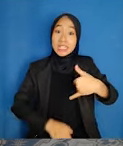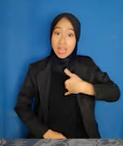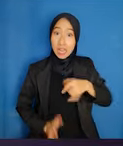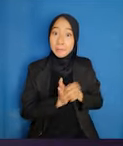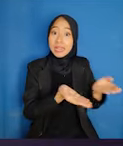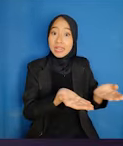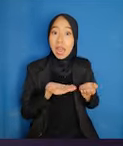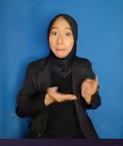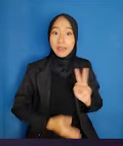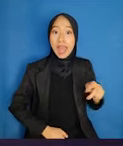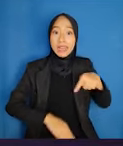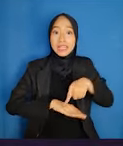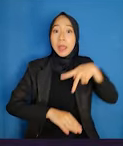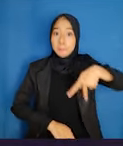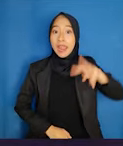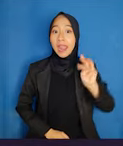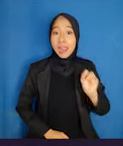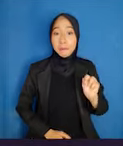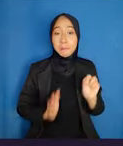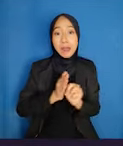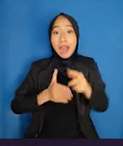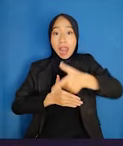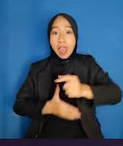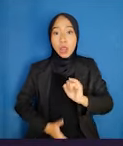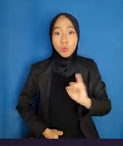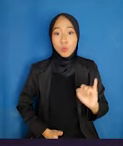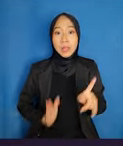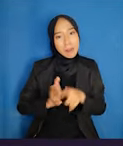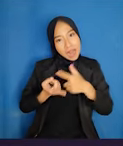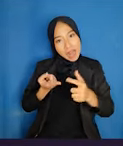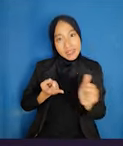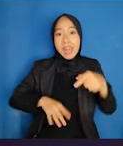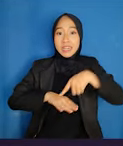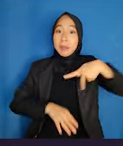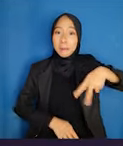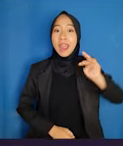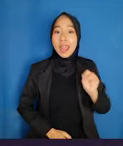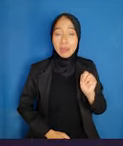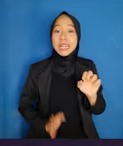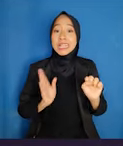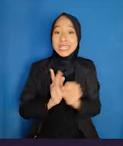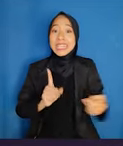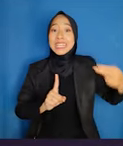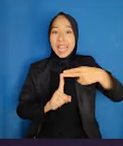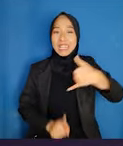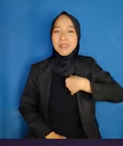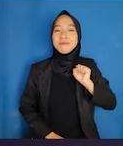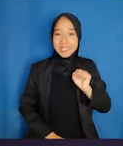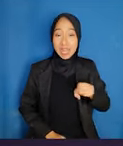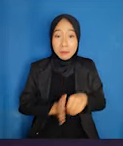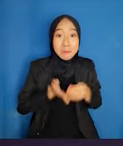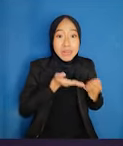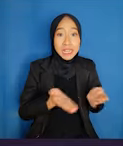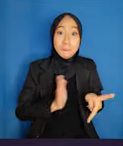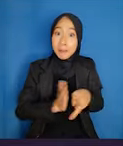mendapatkannya di PMM melalui pelatihan-pelatihan di PMM, sehingga saya bisa memberikan pelayanan kepada peserta didik